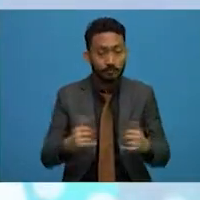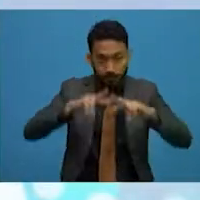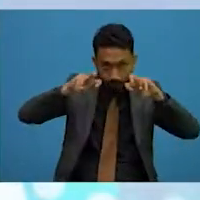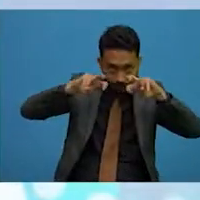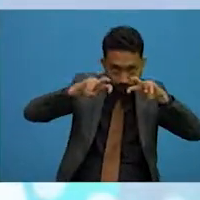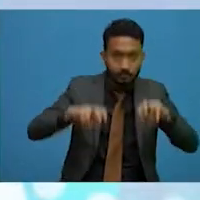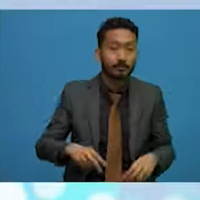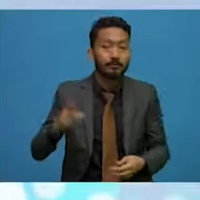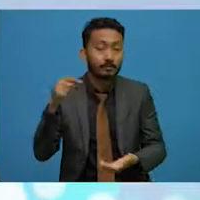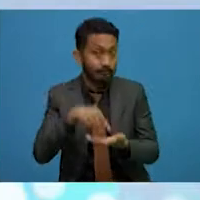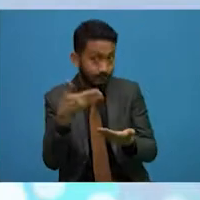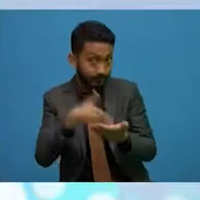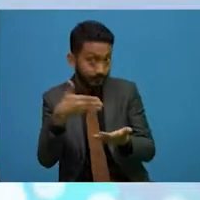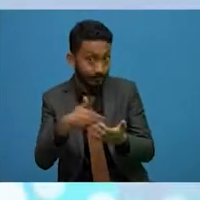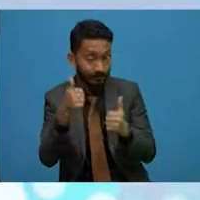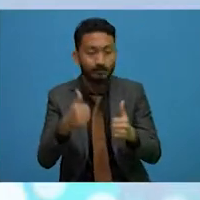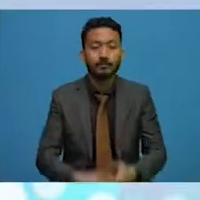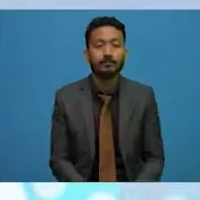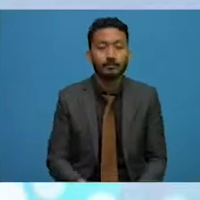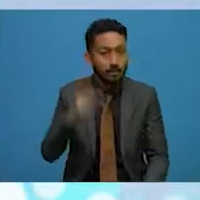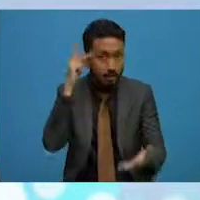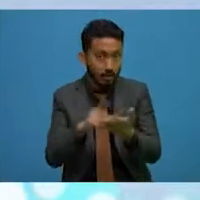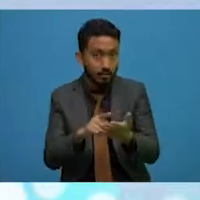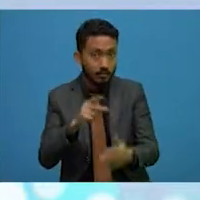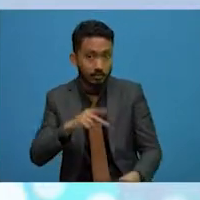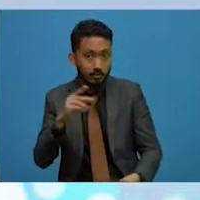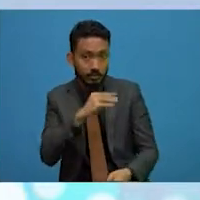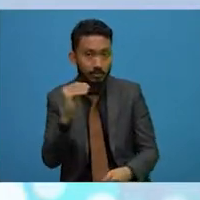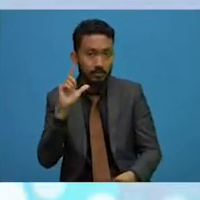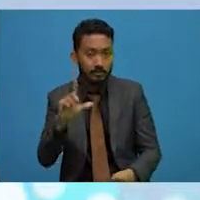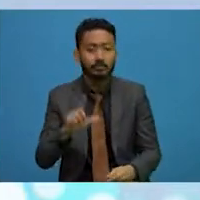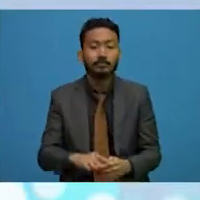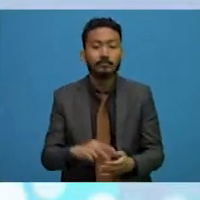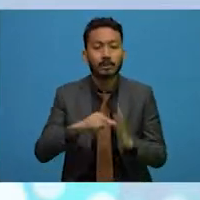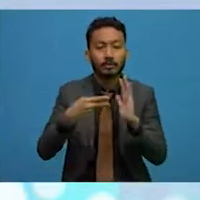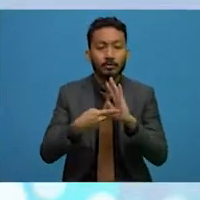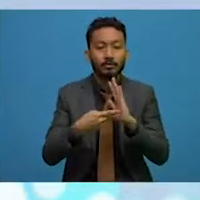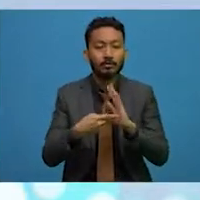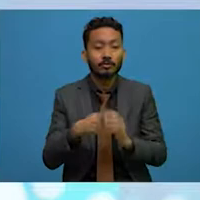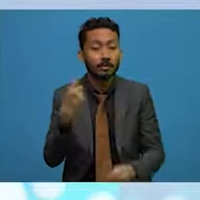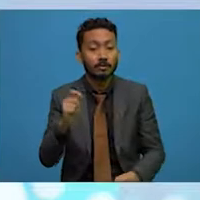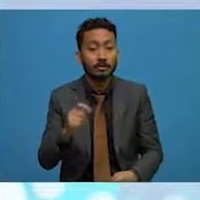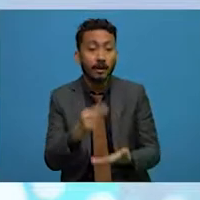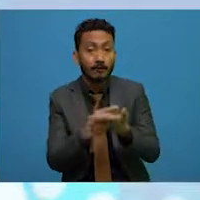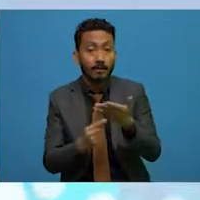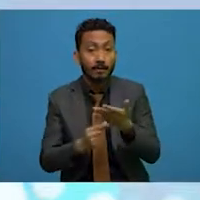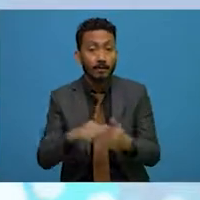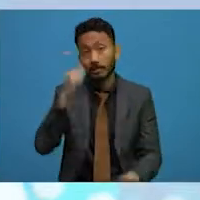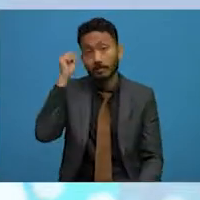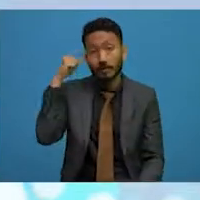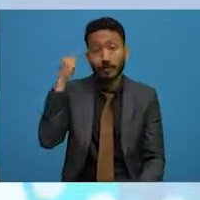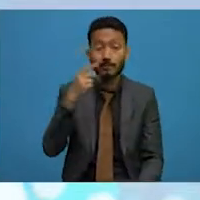lebih terperinci lagi. Untuk mengenal pasti dan melihat apa yang dimasukkan dengan teks, grafik,